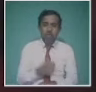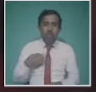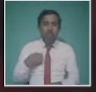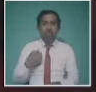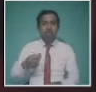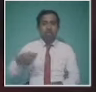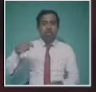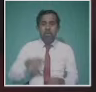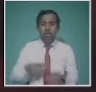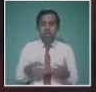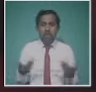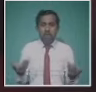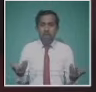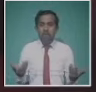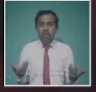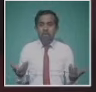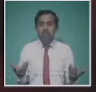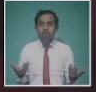ගන්න විදියක්